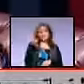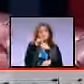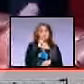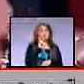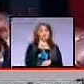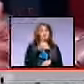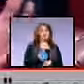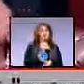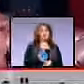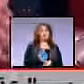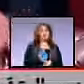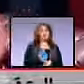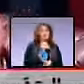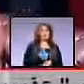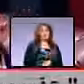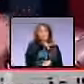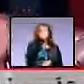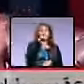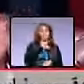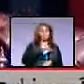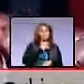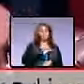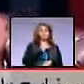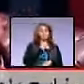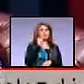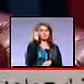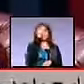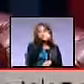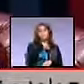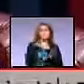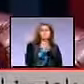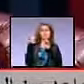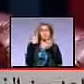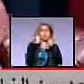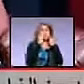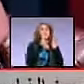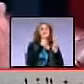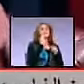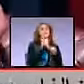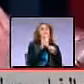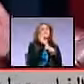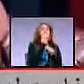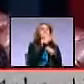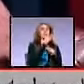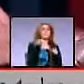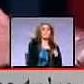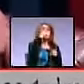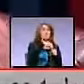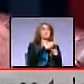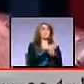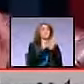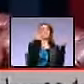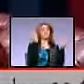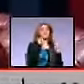طبعا تراكمات احنا هنخش في اللي انت عايزه بعد كده هنتكلم فيه، ولكن كانت دايما مشاكل